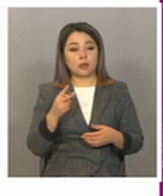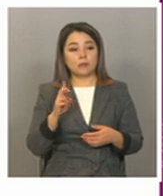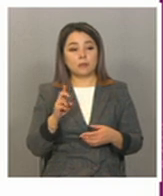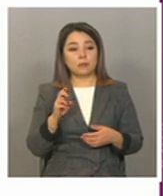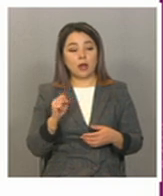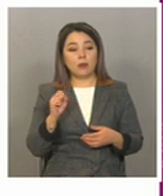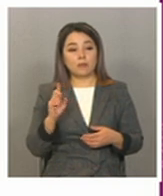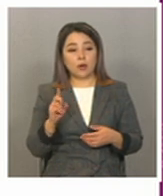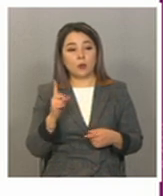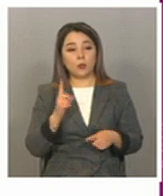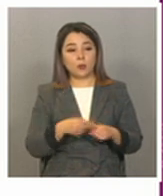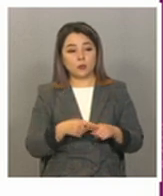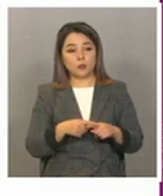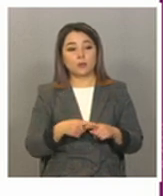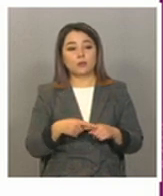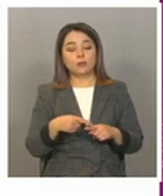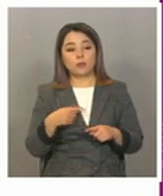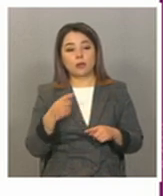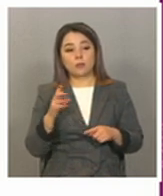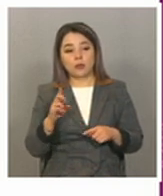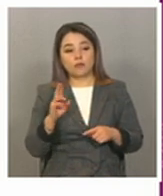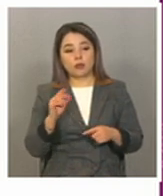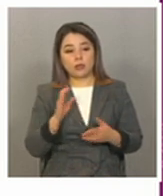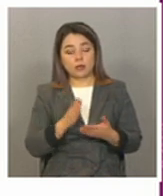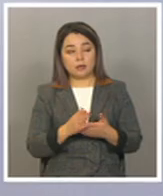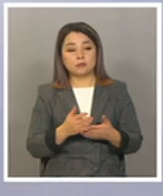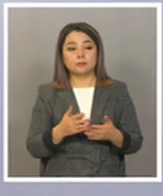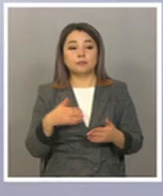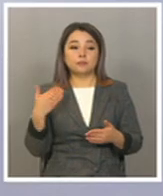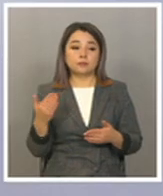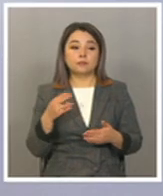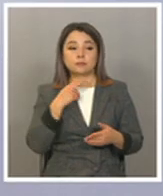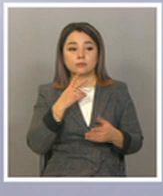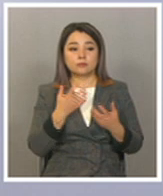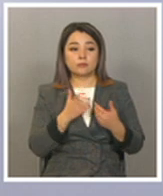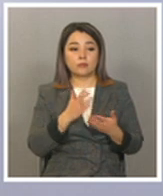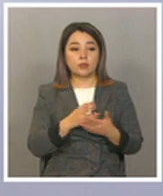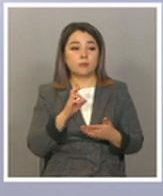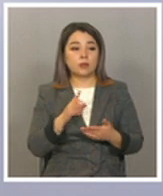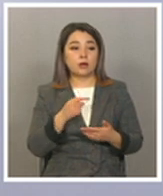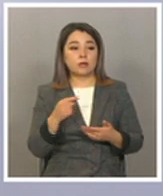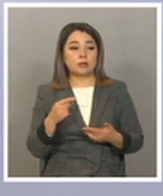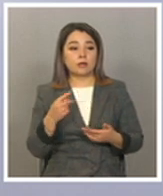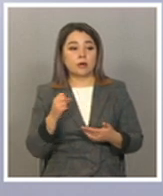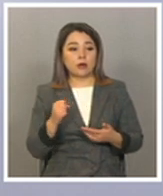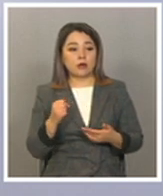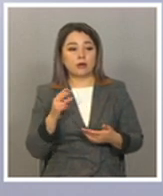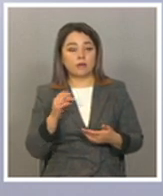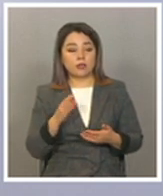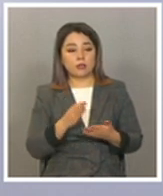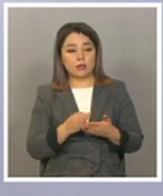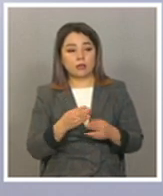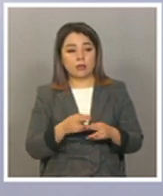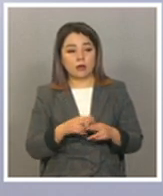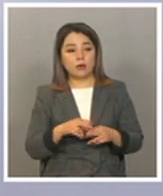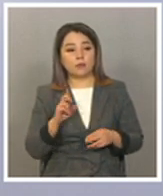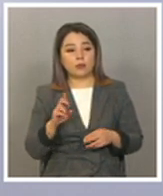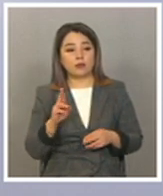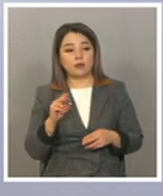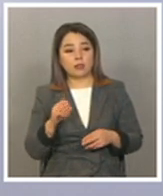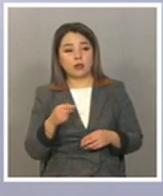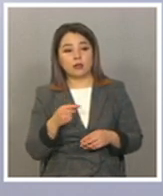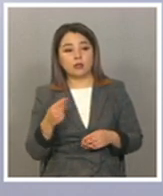2ab қосу b квадрат. Ал енді теңдіктің оң жағын қарайық. B азайтылған a-ның квадраты ол b квадрат